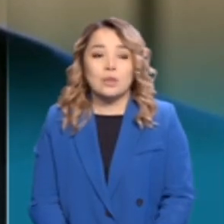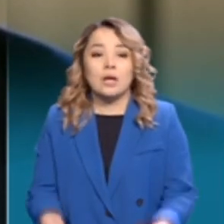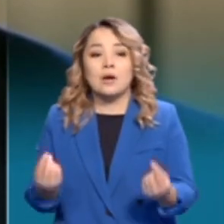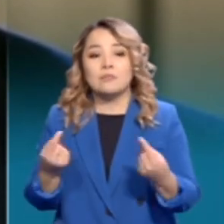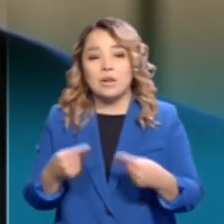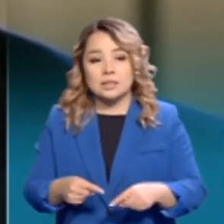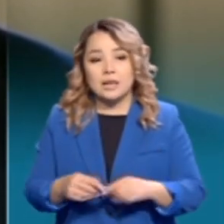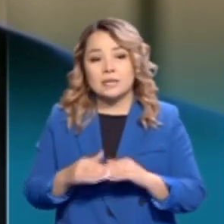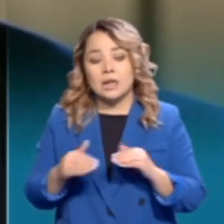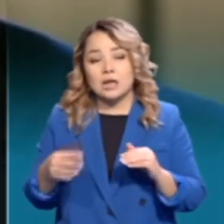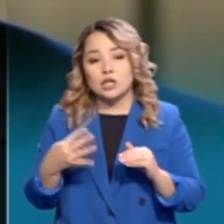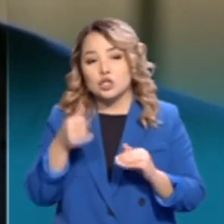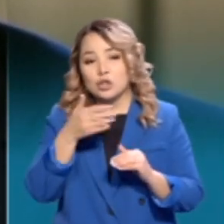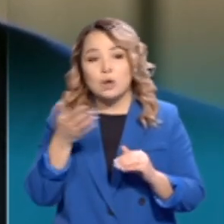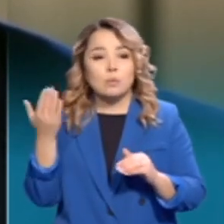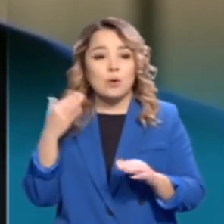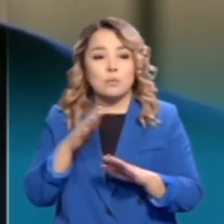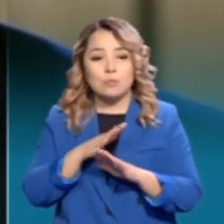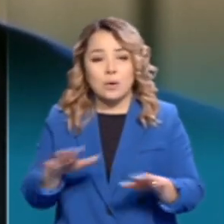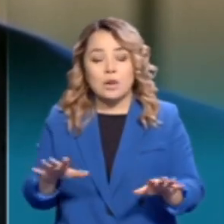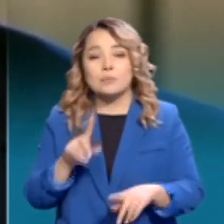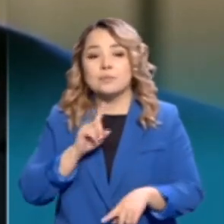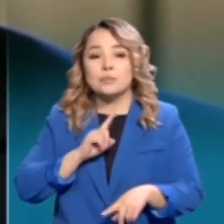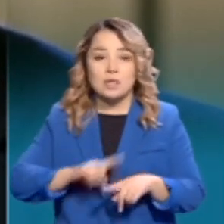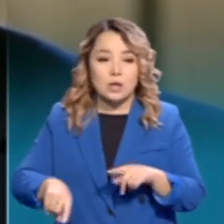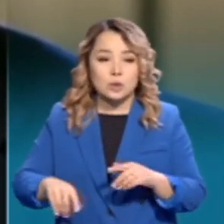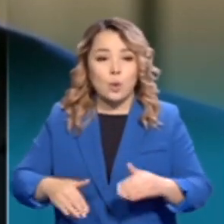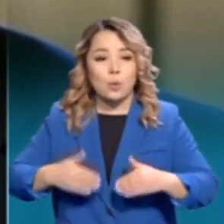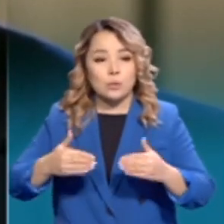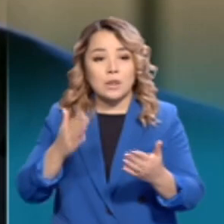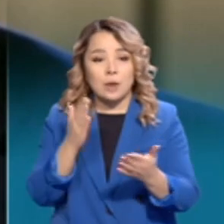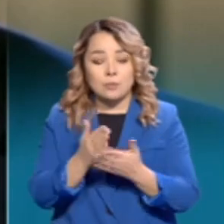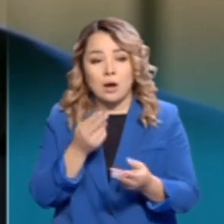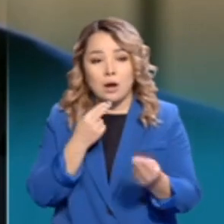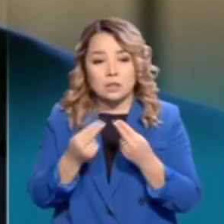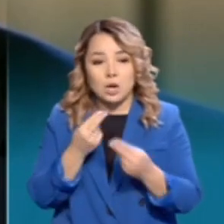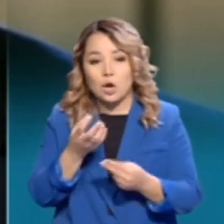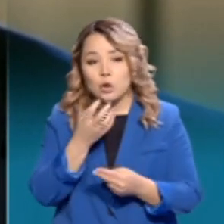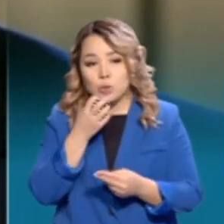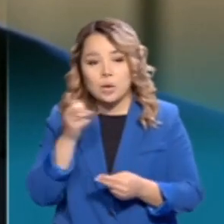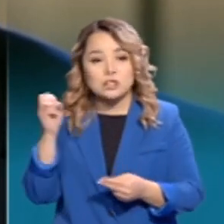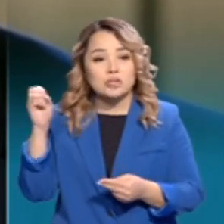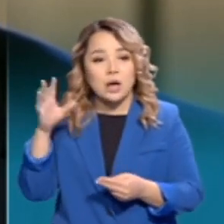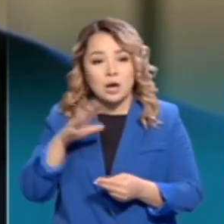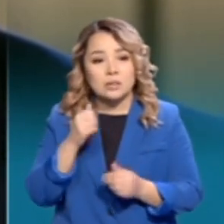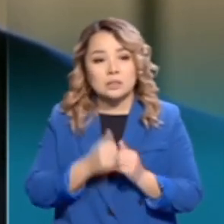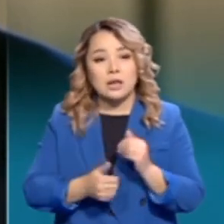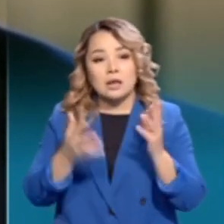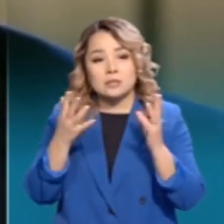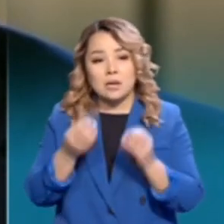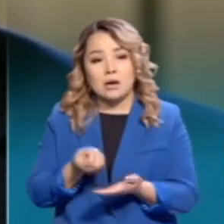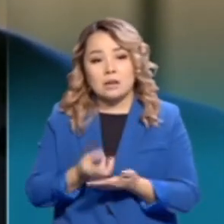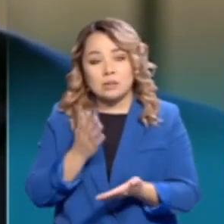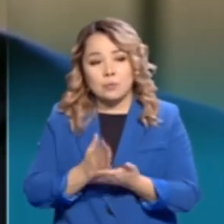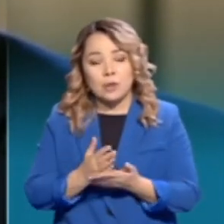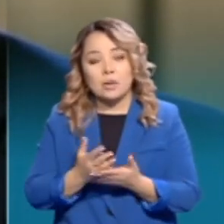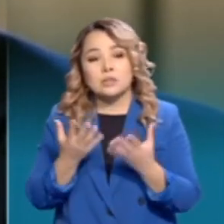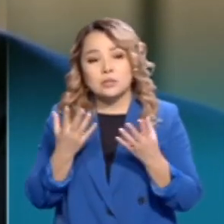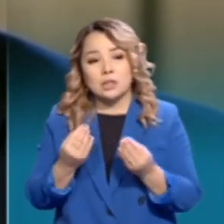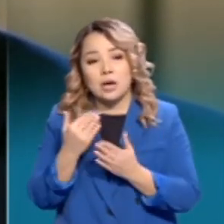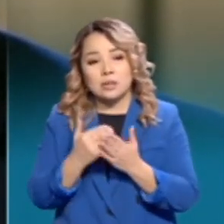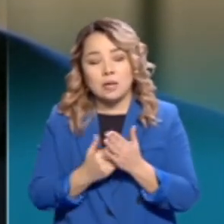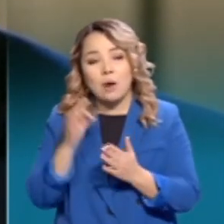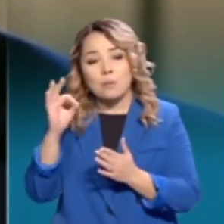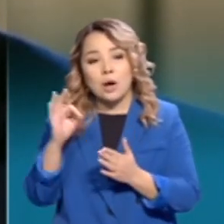Инфляция деңгей соңғы 40 жылда болмаған ең жылдам қарқынмен өсуде. Өйткені азық-түліктің жылу мен жарықтың құны күн сайын қымбаттап жатыр. Теориялық тұрғыдан